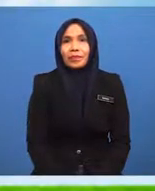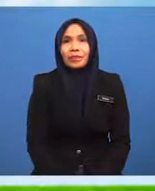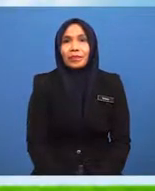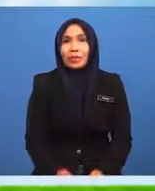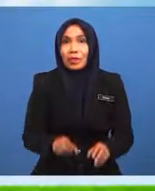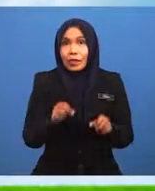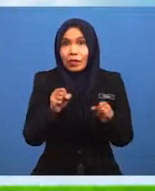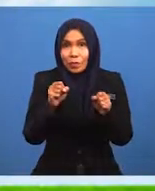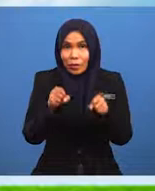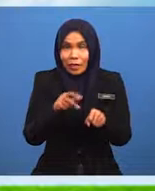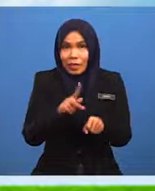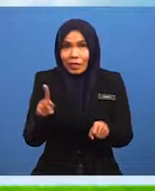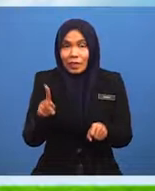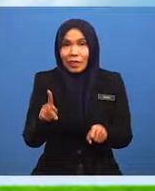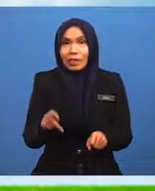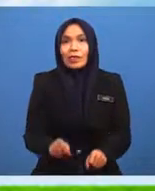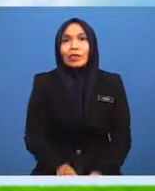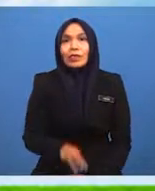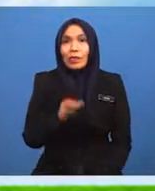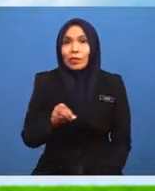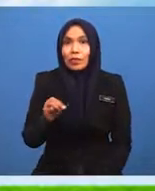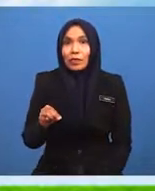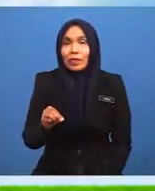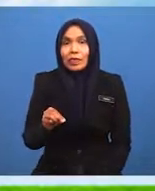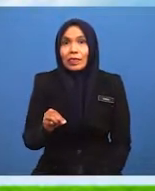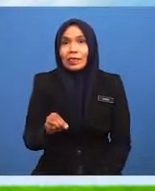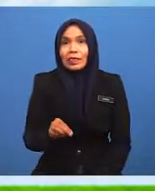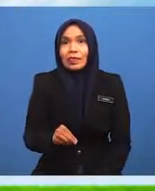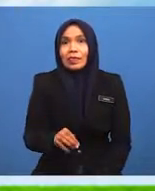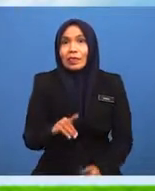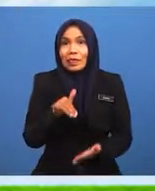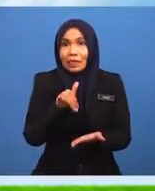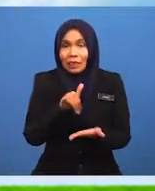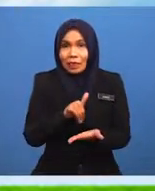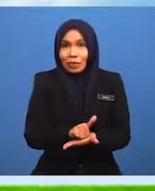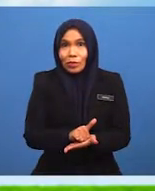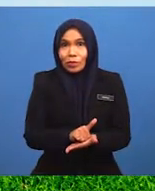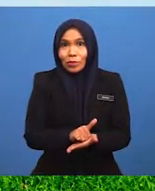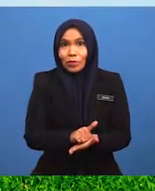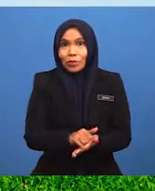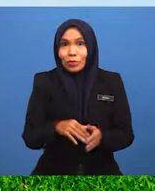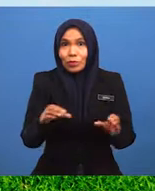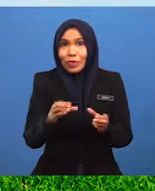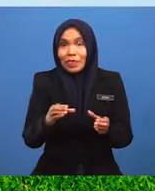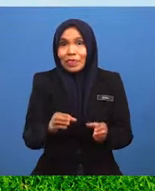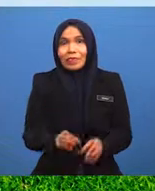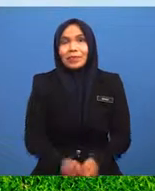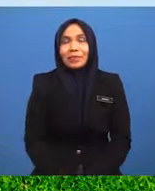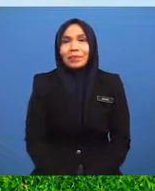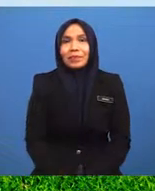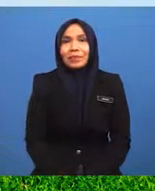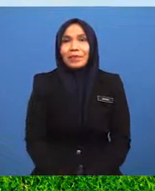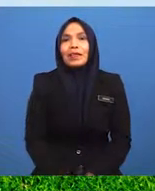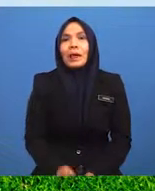yang ditunjukkan oleh kanak-kanak dalam gambar pertama? Bagus.